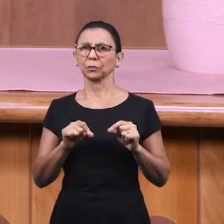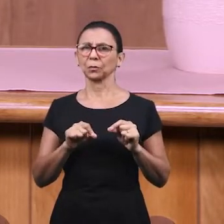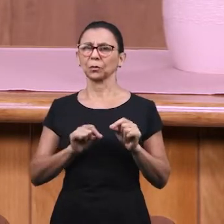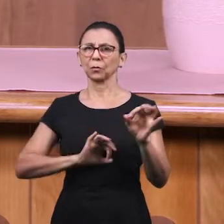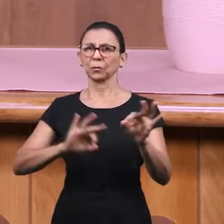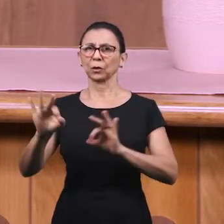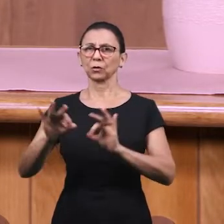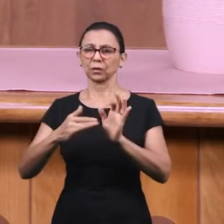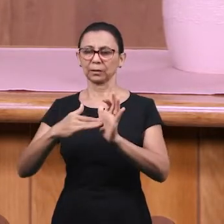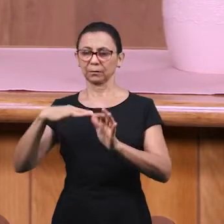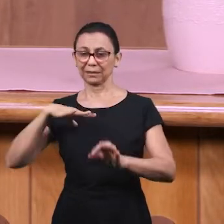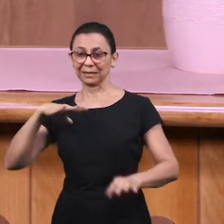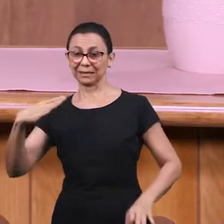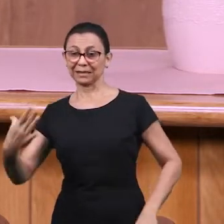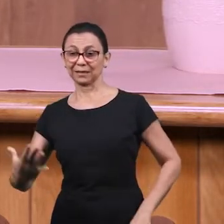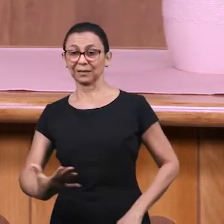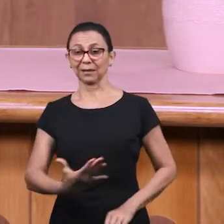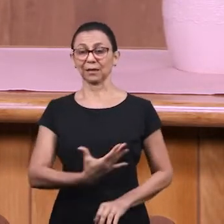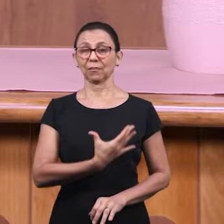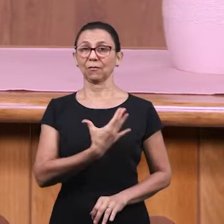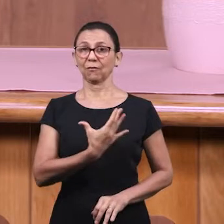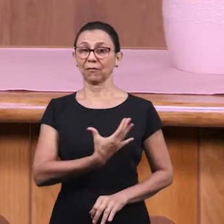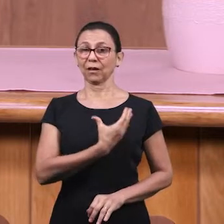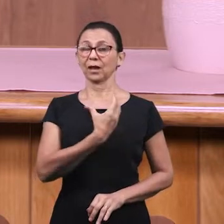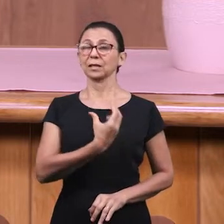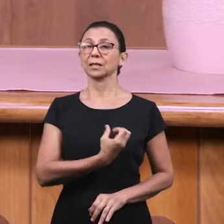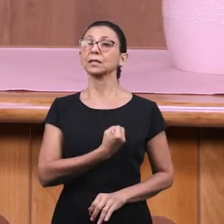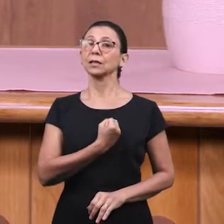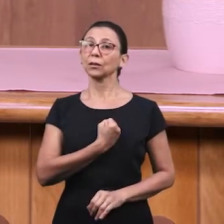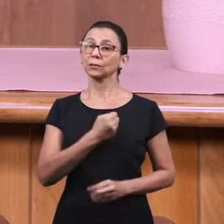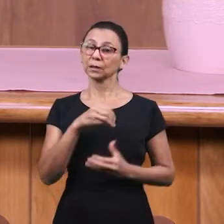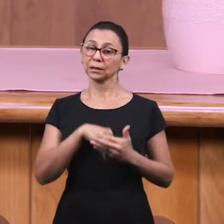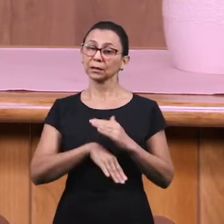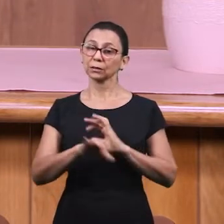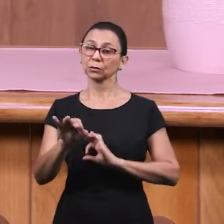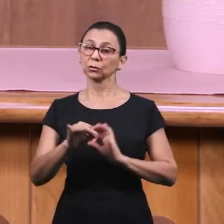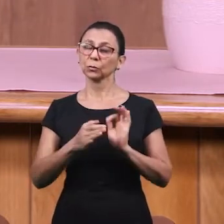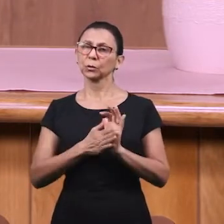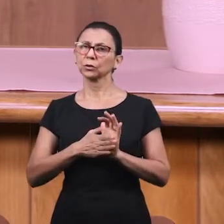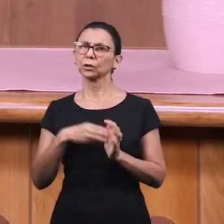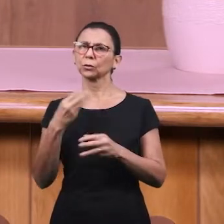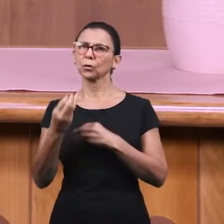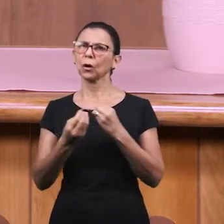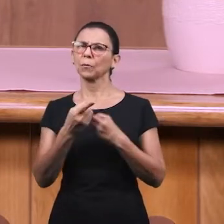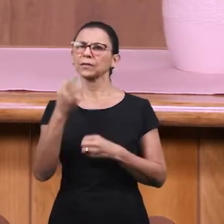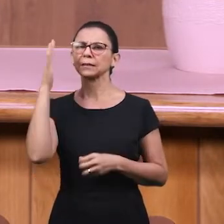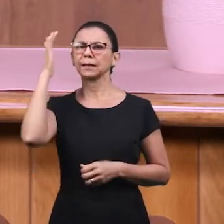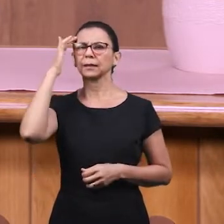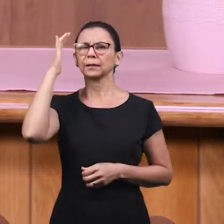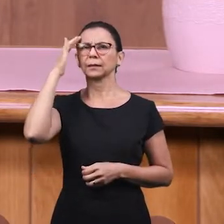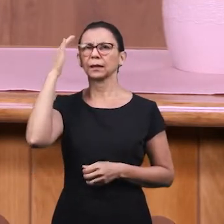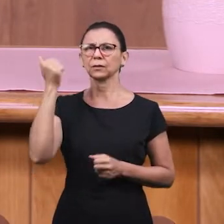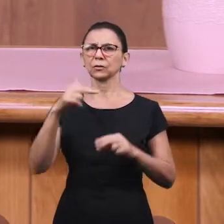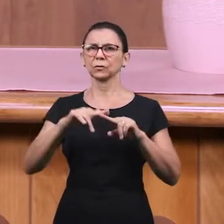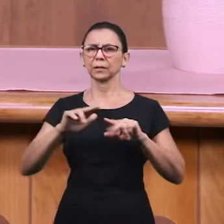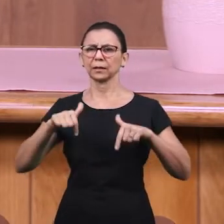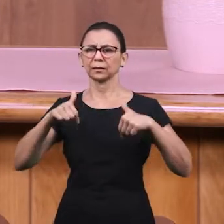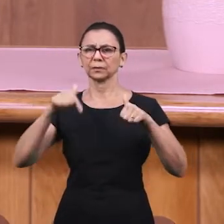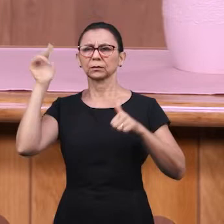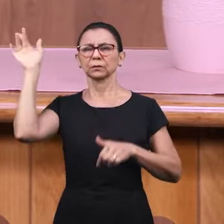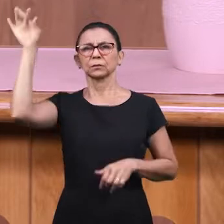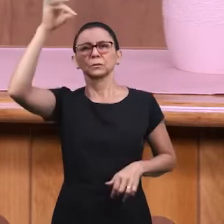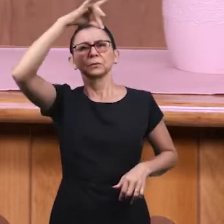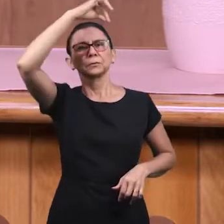совершая проект искупления. Да? Проект искупления, он содержится в Библии, и